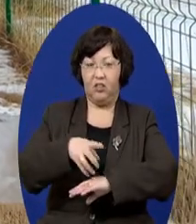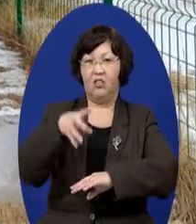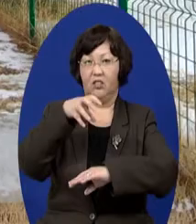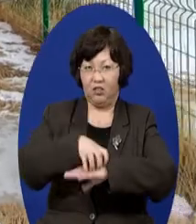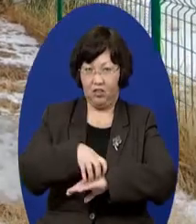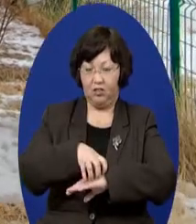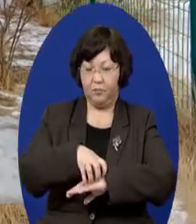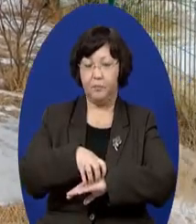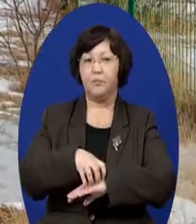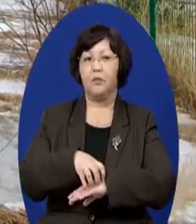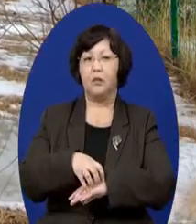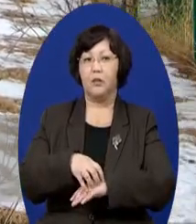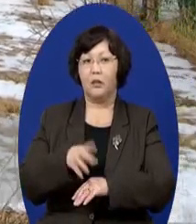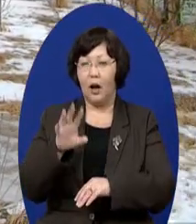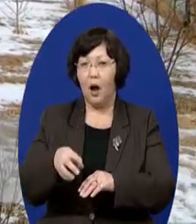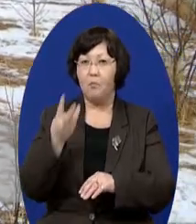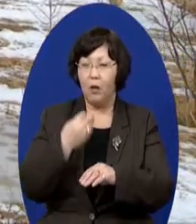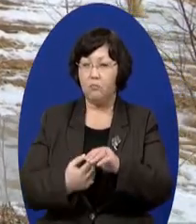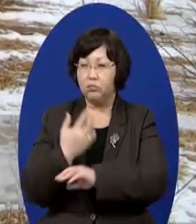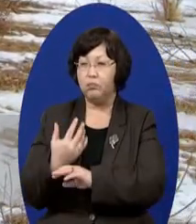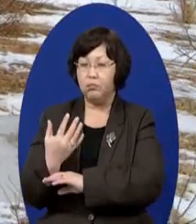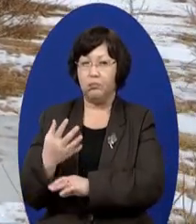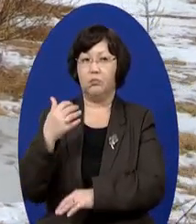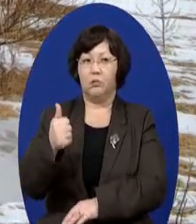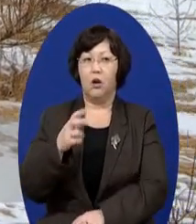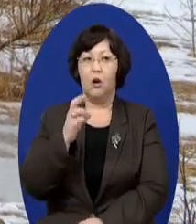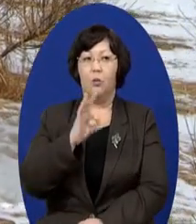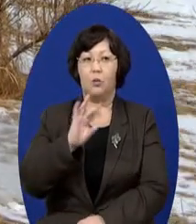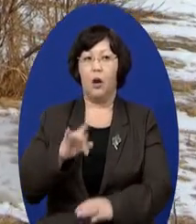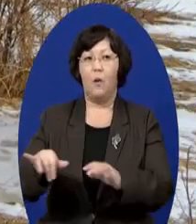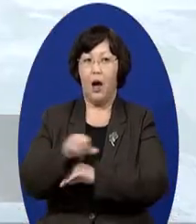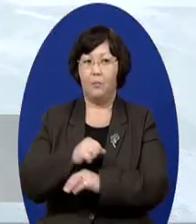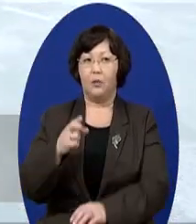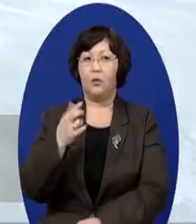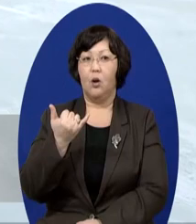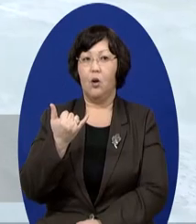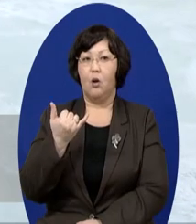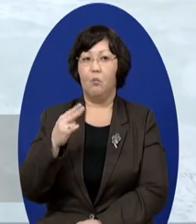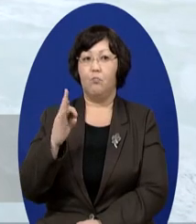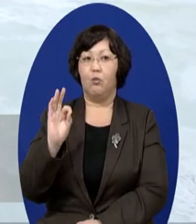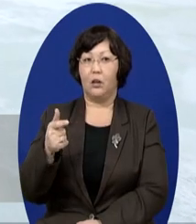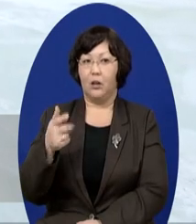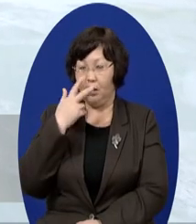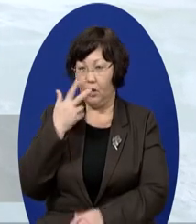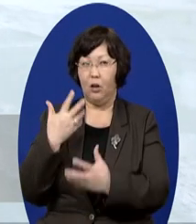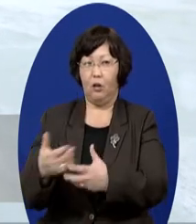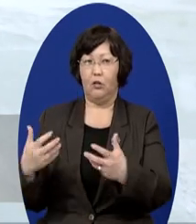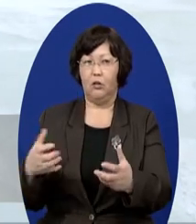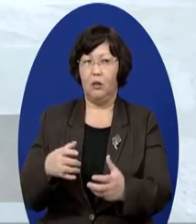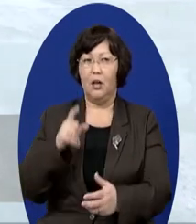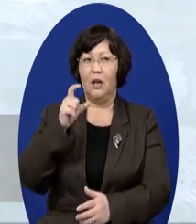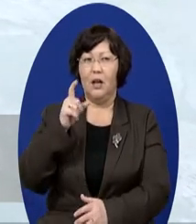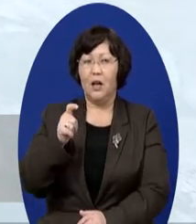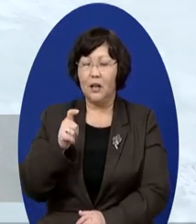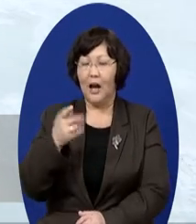Тэгээл суусан да. Тэгэд ийм булг бол өмнө нь гоёд олон билдэ. Одоо ихэн хаанаас юм бэ? Ихэн тэр дээр юм. Дээрээс